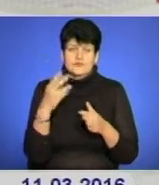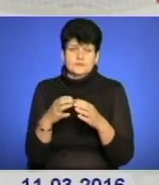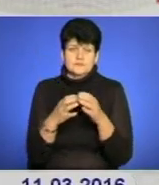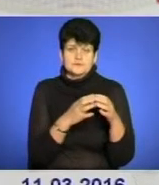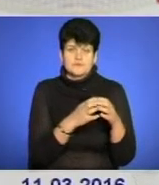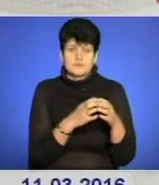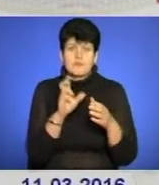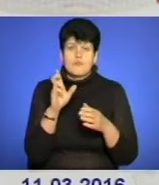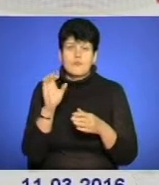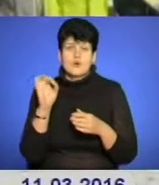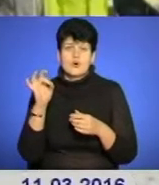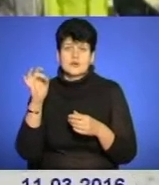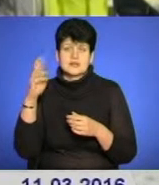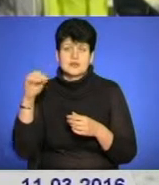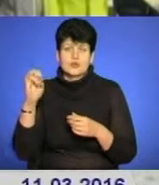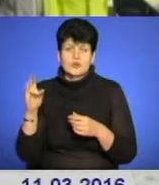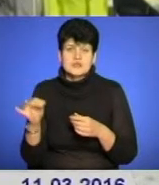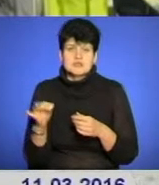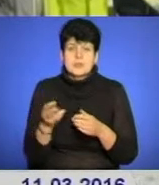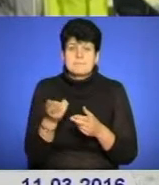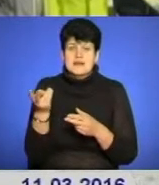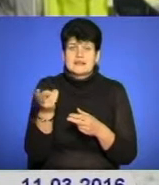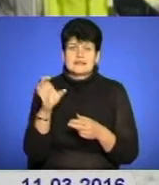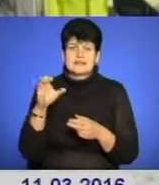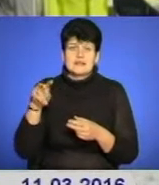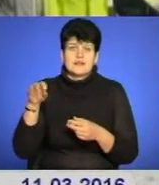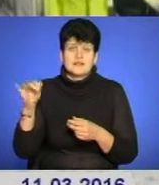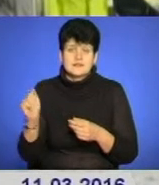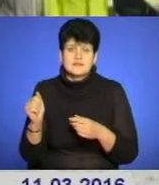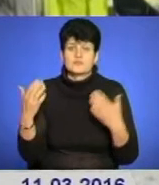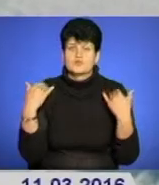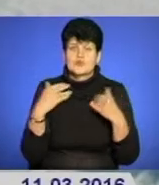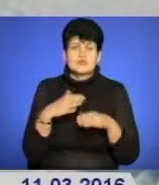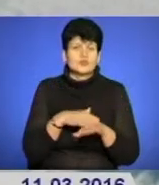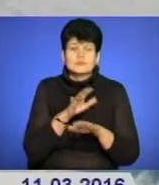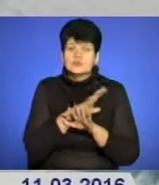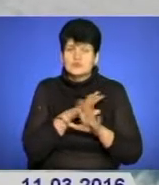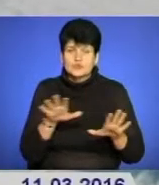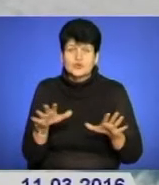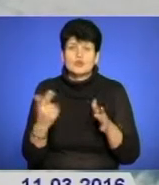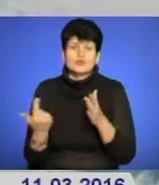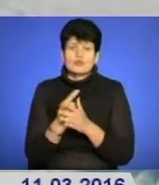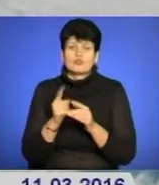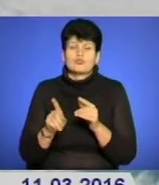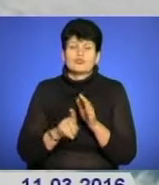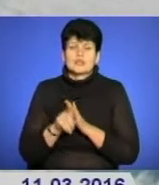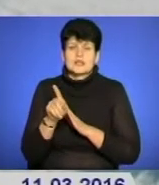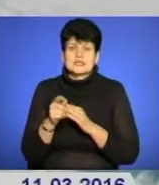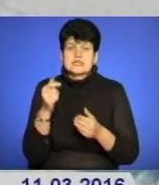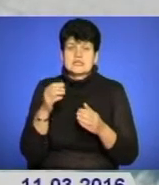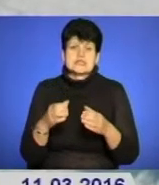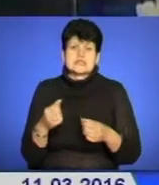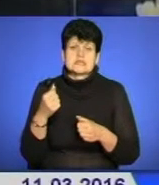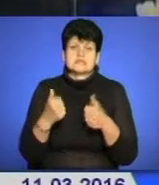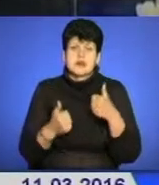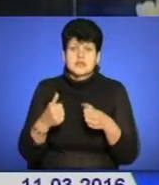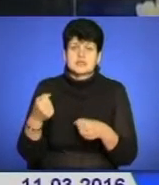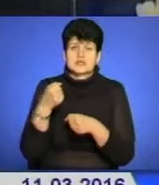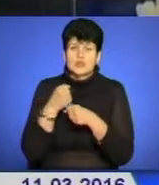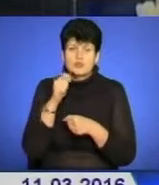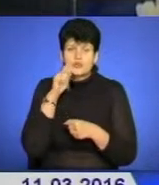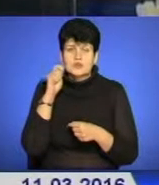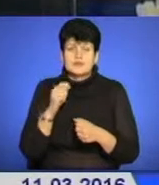– бордеркросі та паралельному слаломі. Відпочити команді довго не доведеться. З наступного тижня стартують змагання за Кубок України. А також кілька